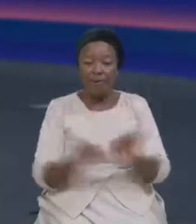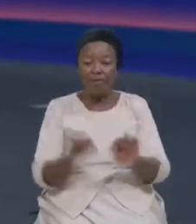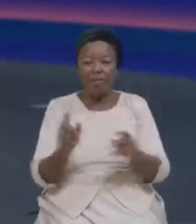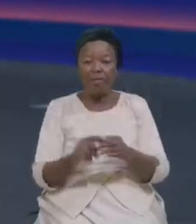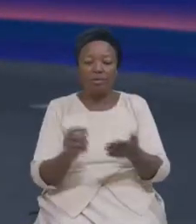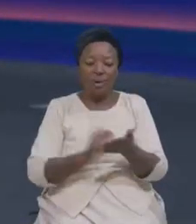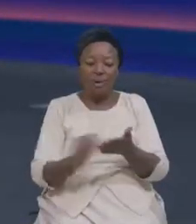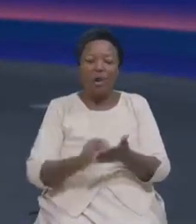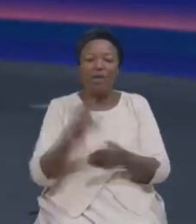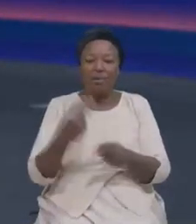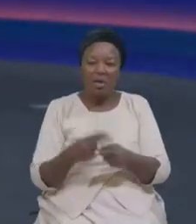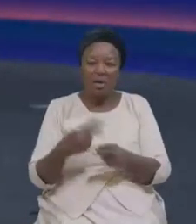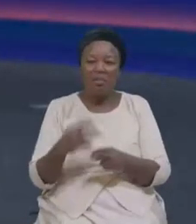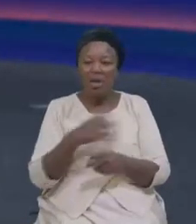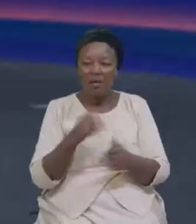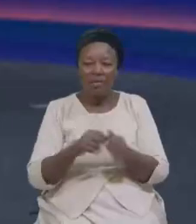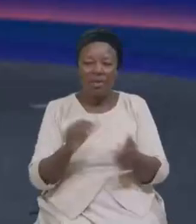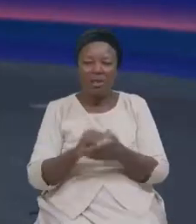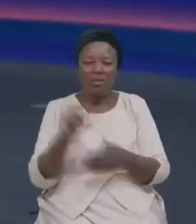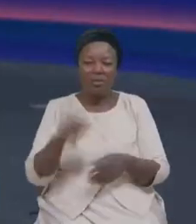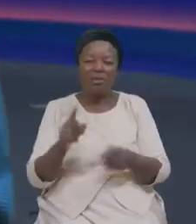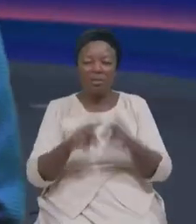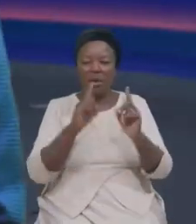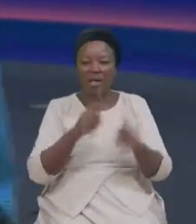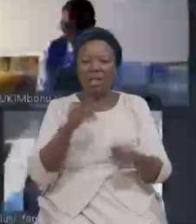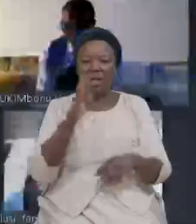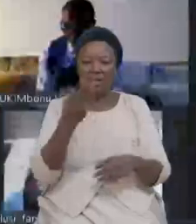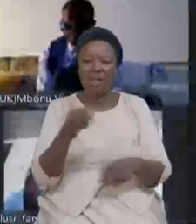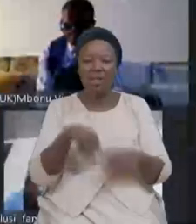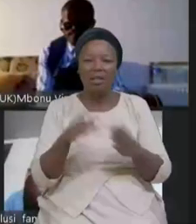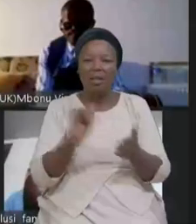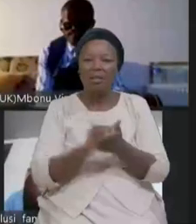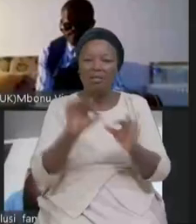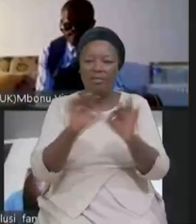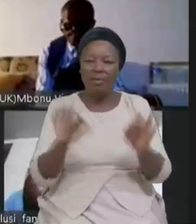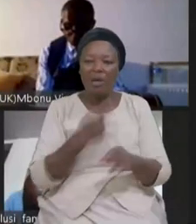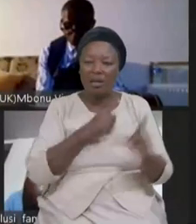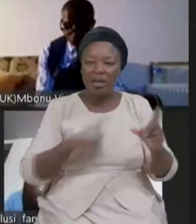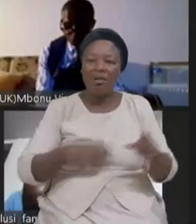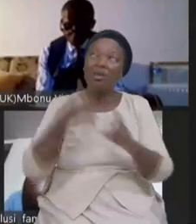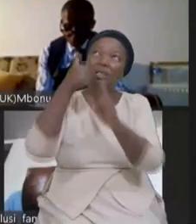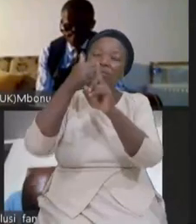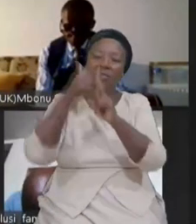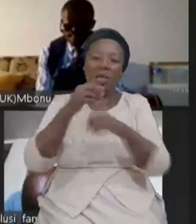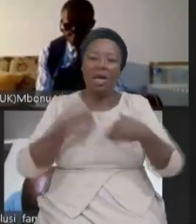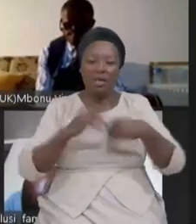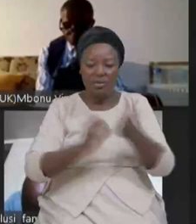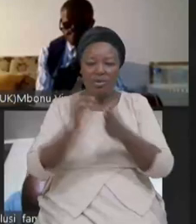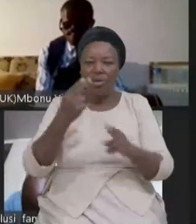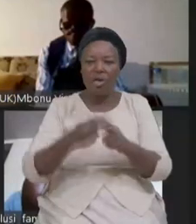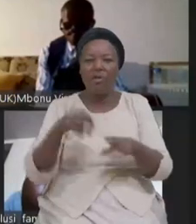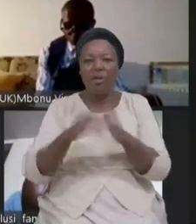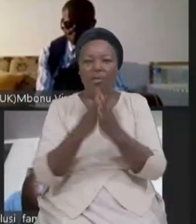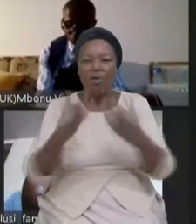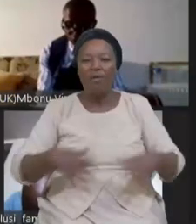et donnez-leur l'information correcte. Et le Seigneur lui-même a écrit votre nom dans le livre de vie. Mais nous devons le